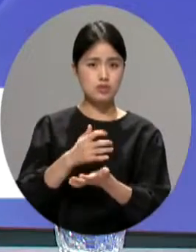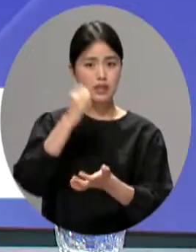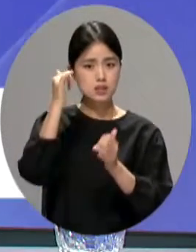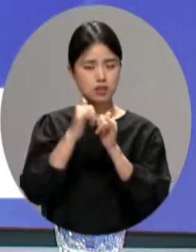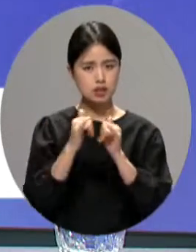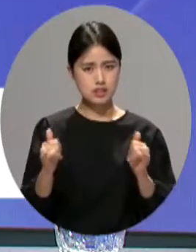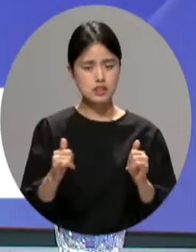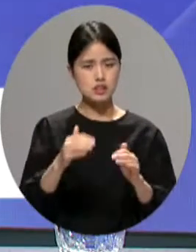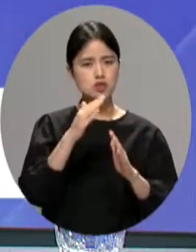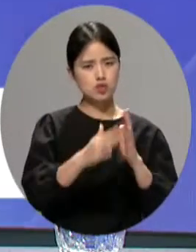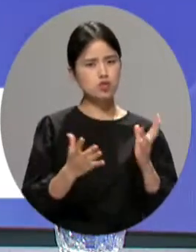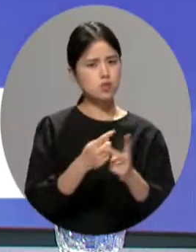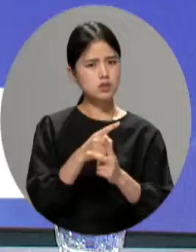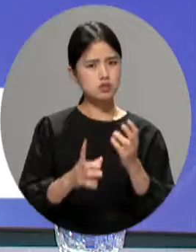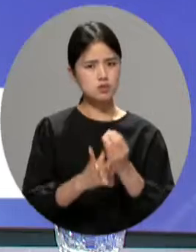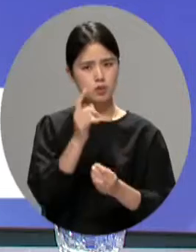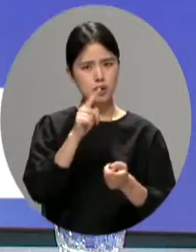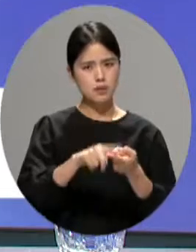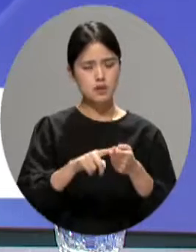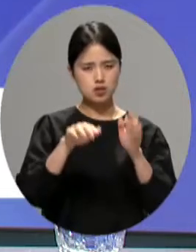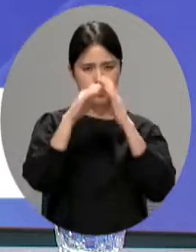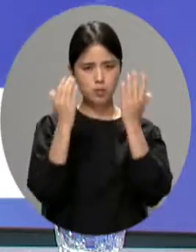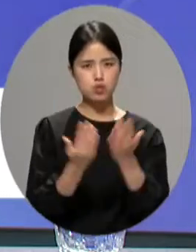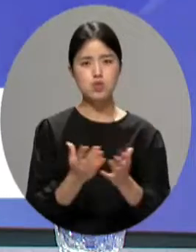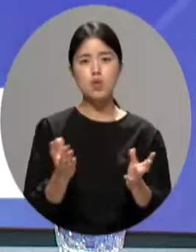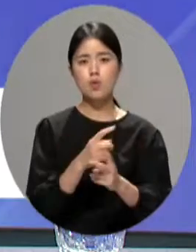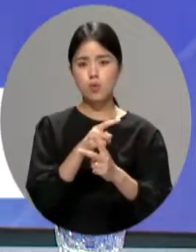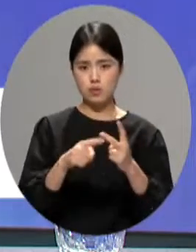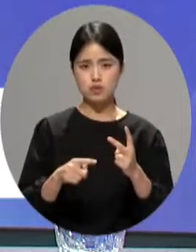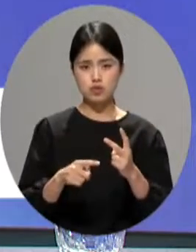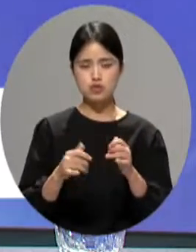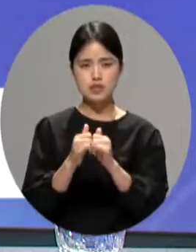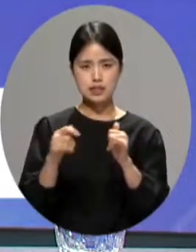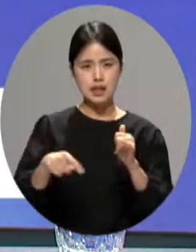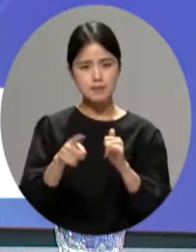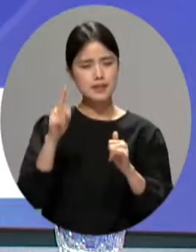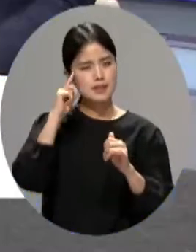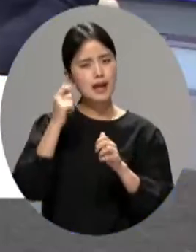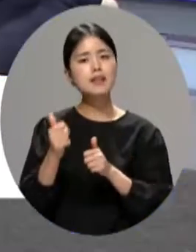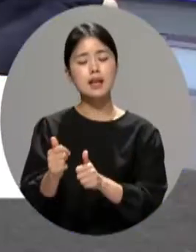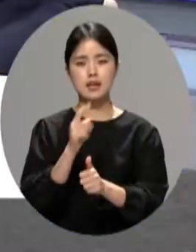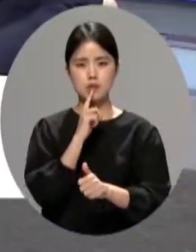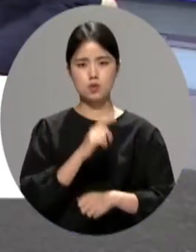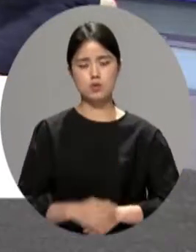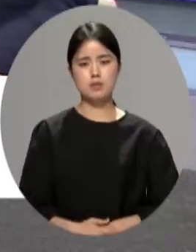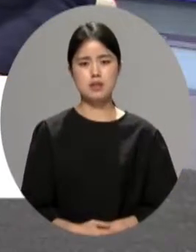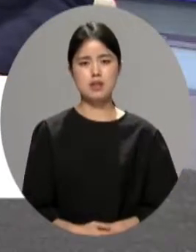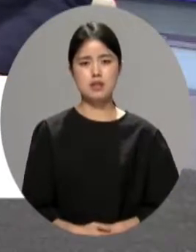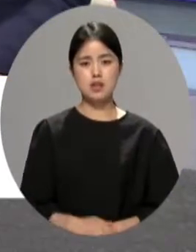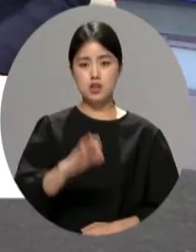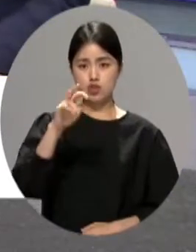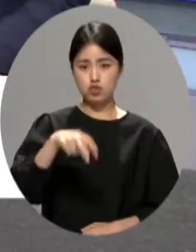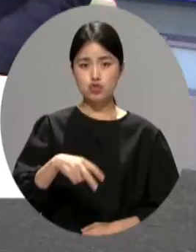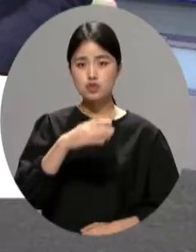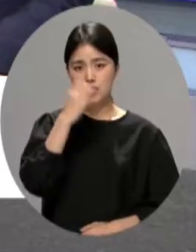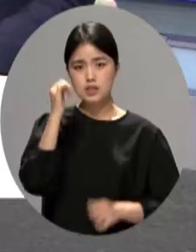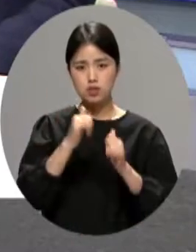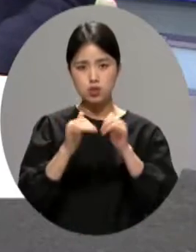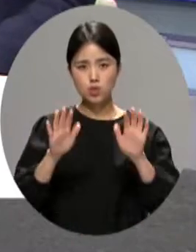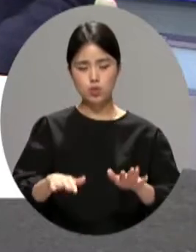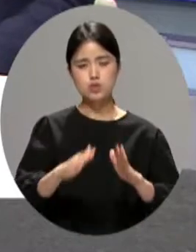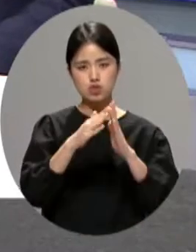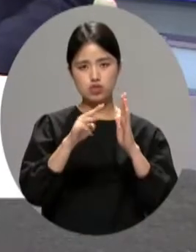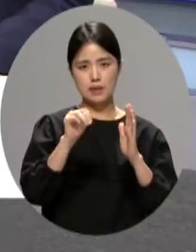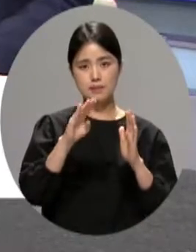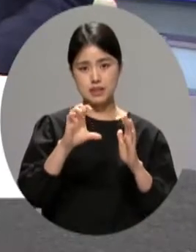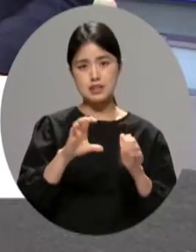당선인은 전주 완주 통합은 전적으로 완주 군민의 뜻에 따르겠다고 말했습니다. 유희태 당선인은 오늘 전주